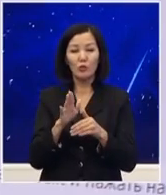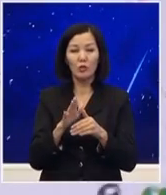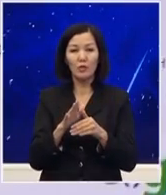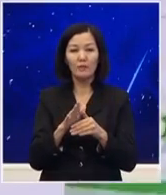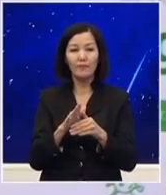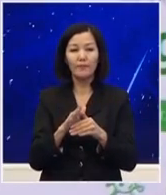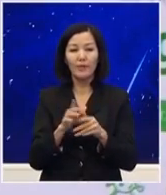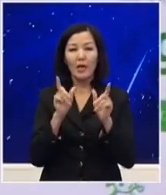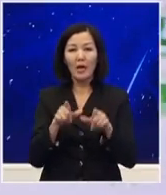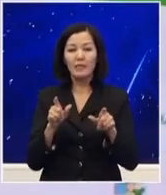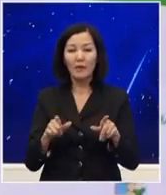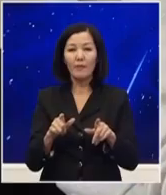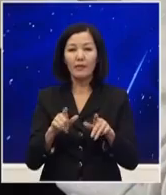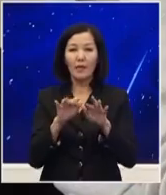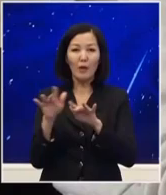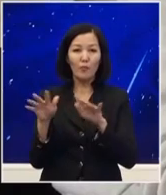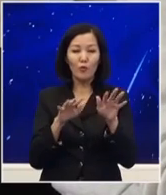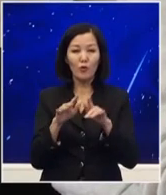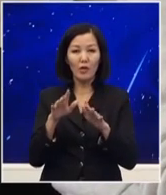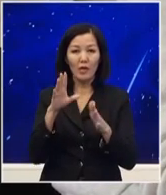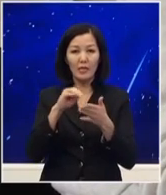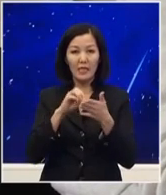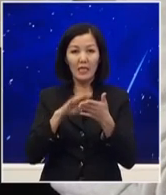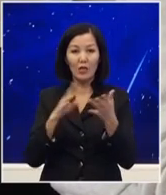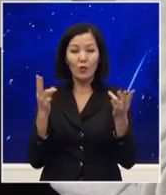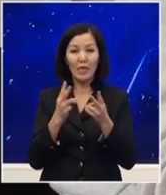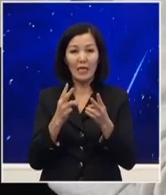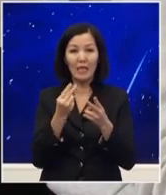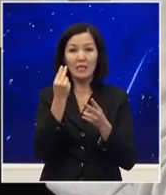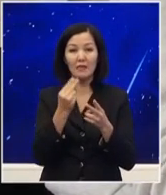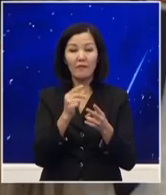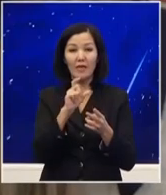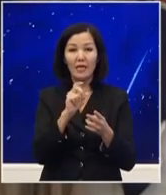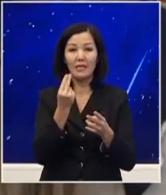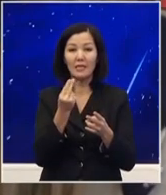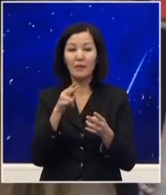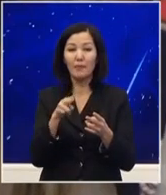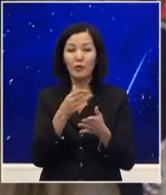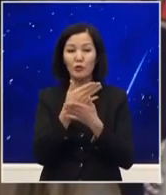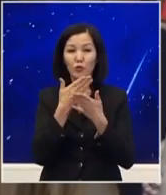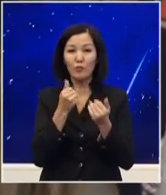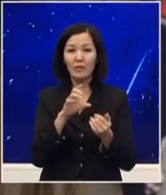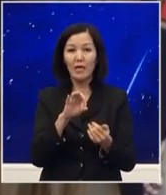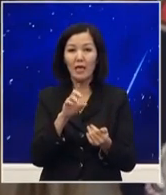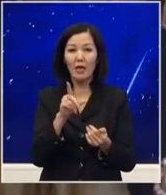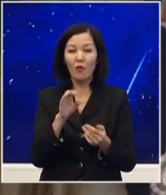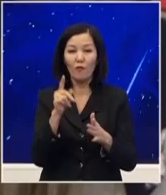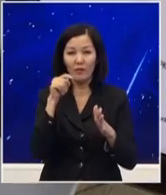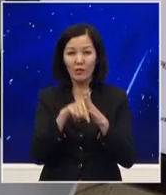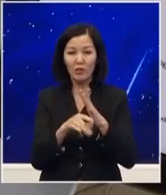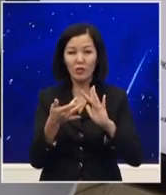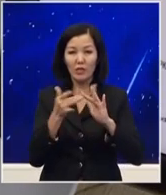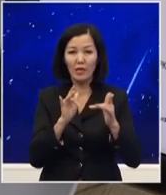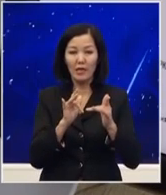мобильді азаматтар базасында бар жоғыңызды тексеріңіз. Егер сізде электронды цифрлық қолтаңба болмаса, egov.gazet сайтына кіріп, ондағы